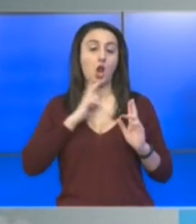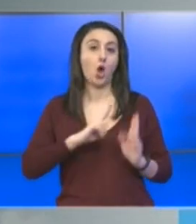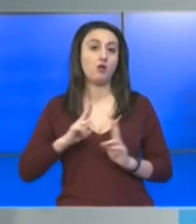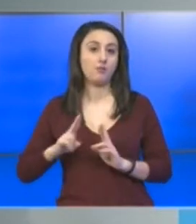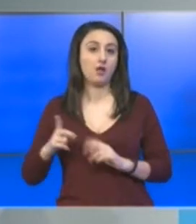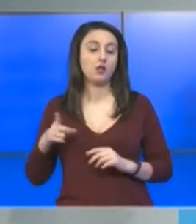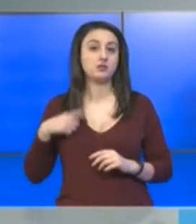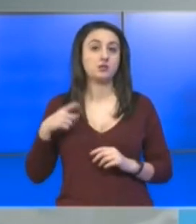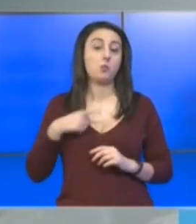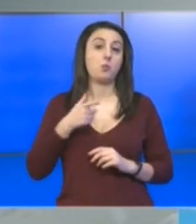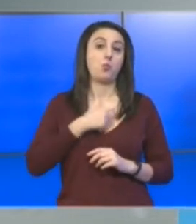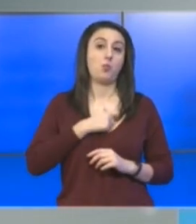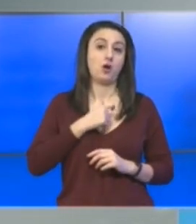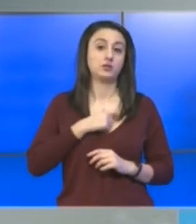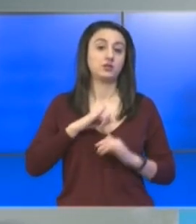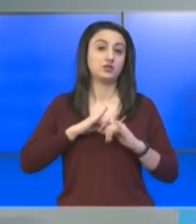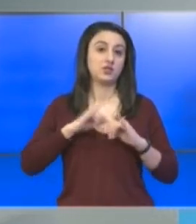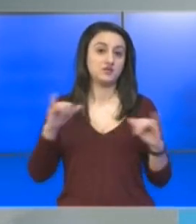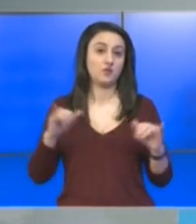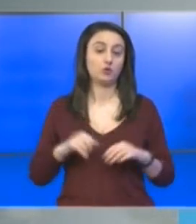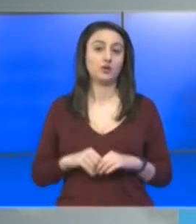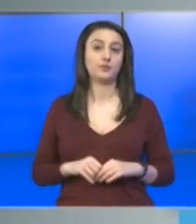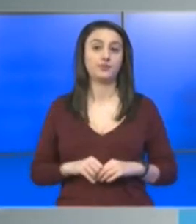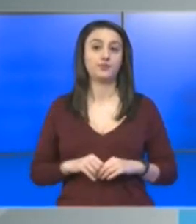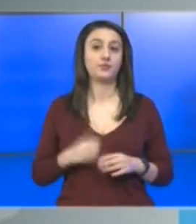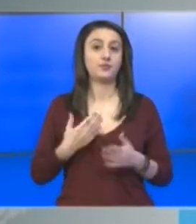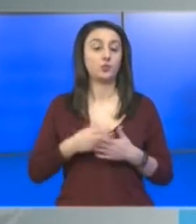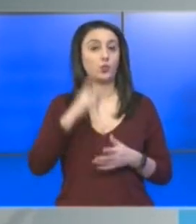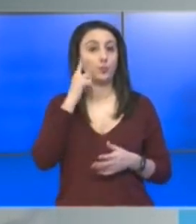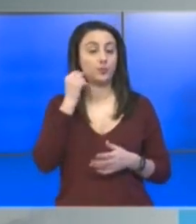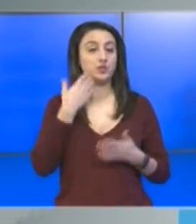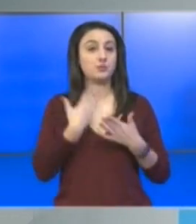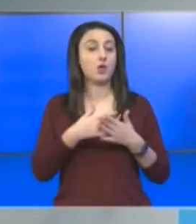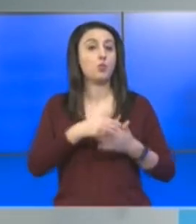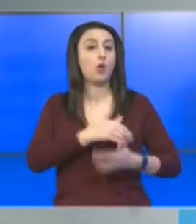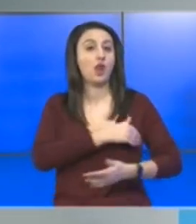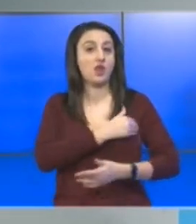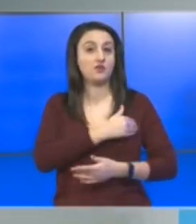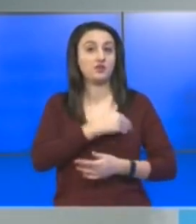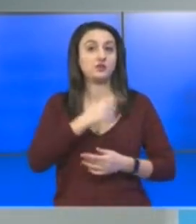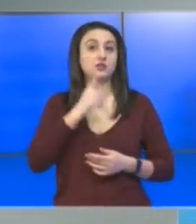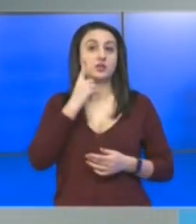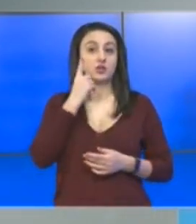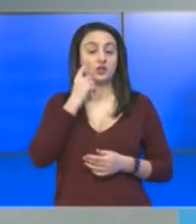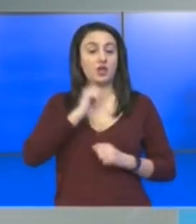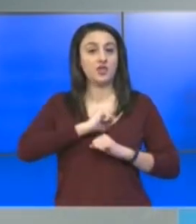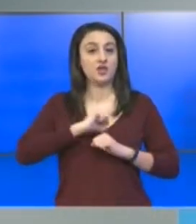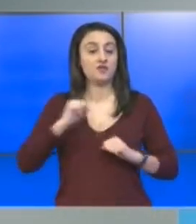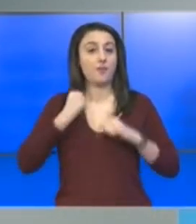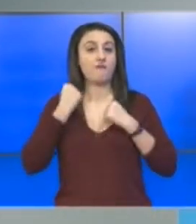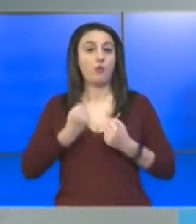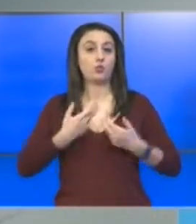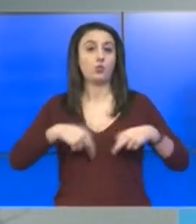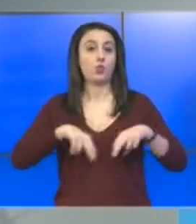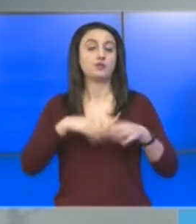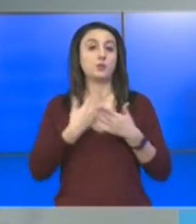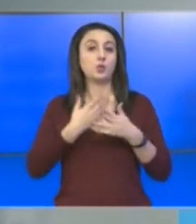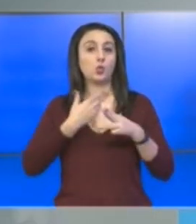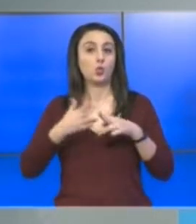se poate instala în rândul părinților, în rândul elevilor, să intensificăm eforturile noastre pentru a